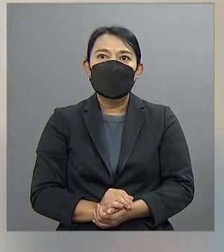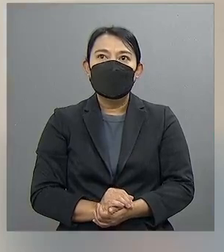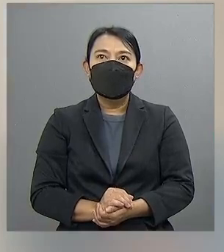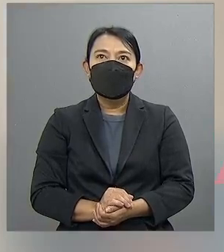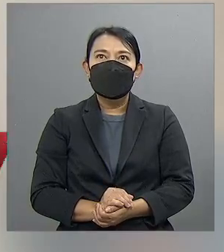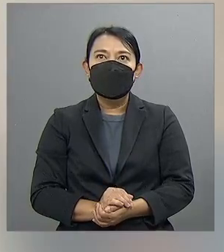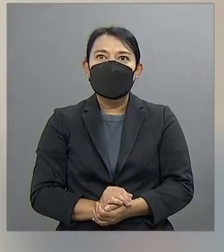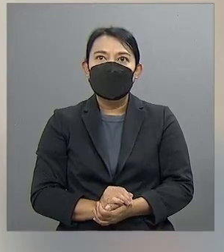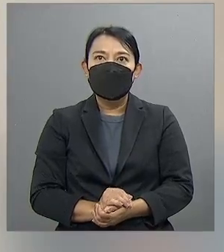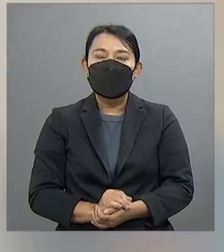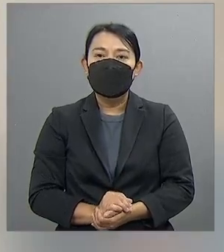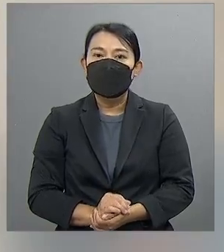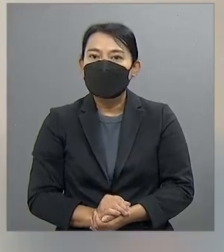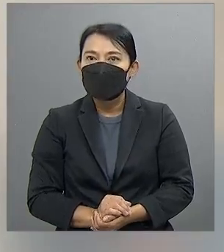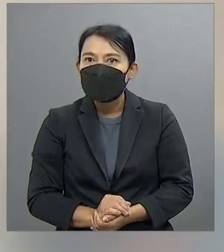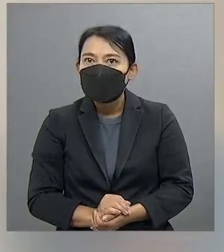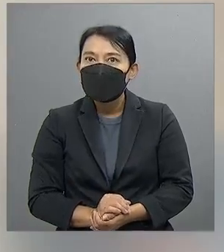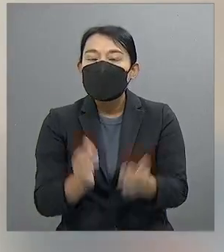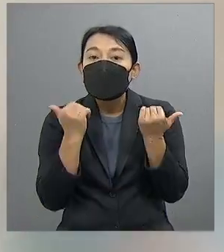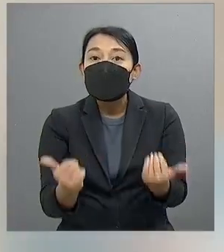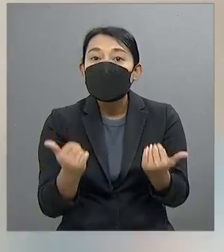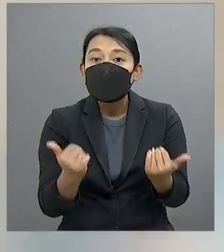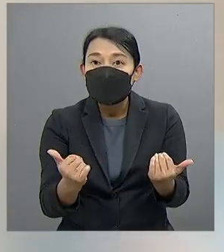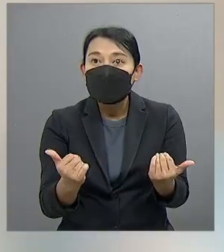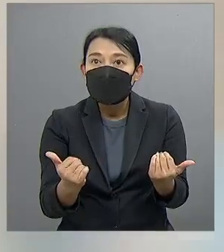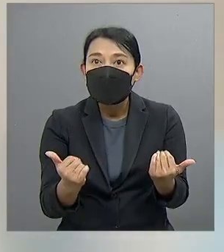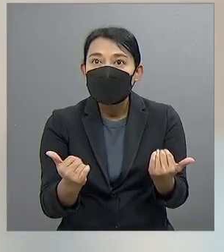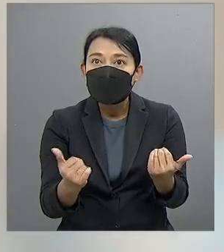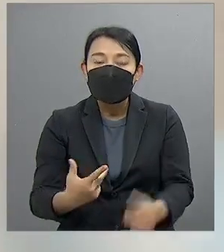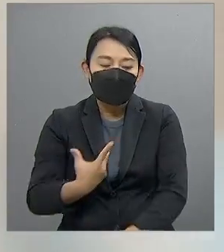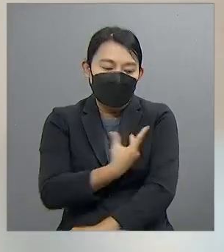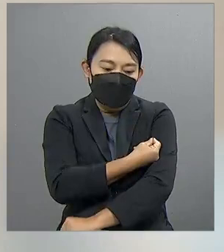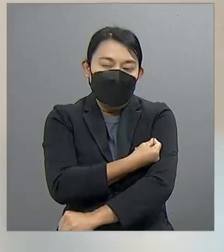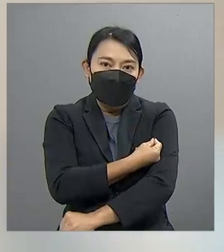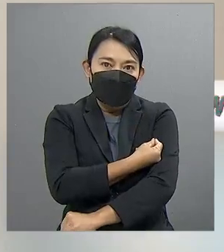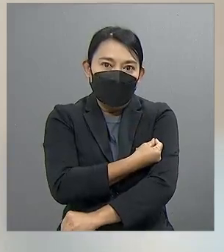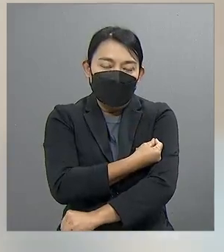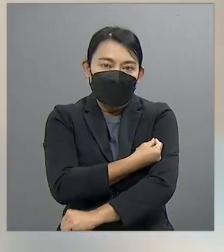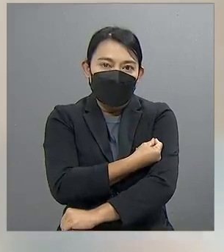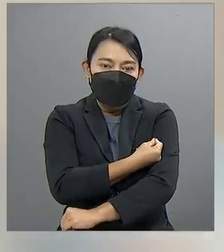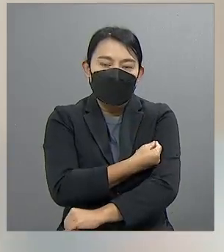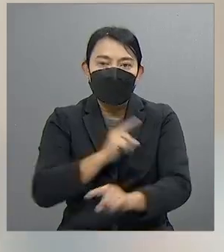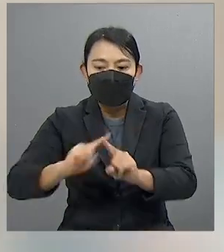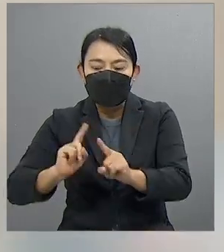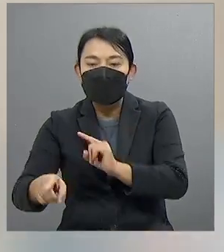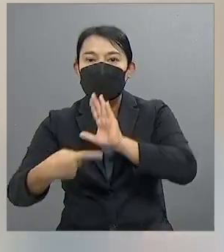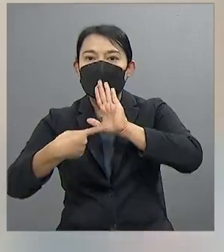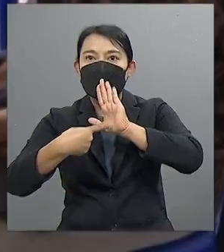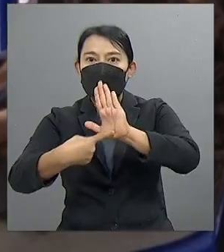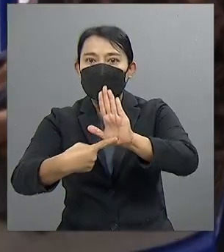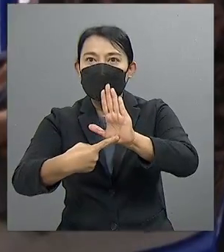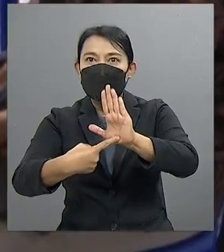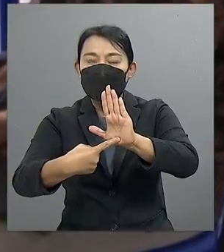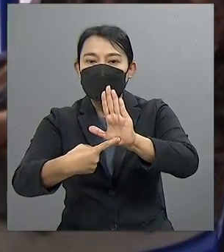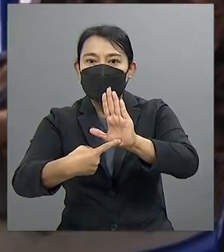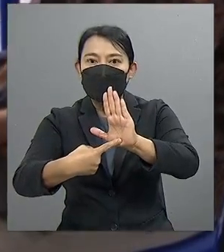ก็คือโดยปกติตอนนี้อย่างที่เรียนครับว่าเราไม่อยากให้ฉีดวัคซีนตัวใดตัวหนึ่งคู่กันยกตัวอย่างเช่นถ้าตอนนี้ช่วงฤดูนี้จริงเรา